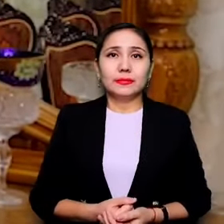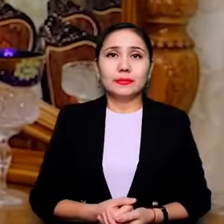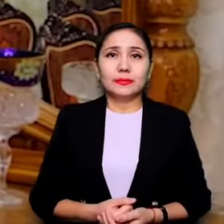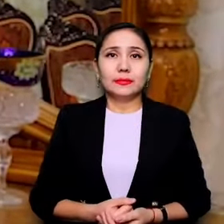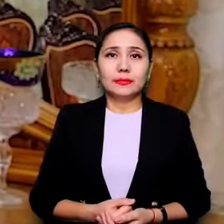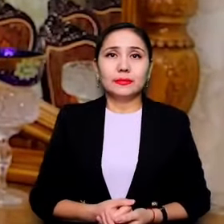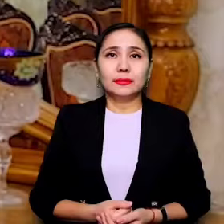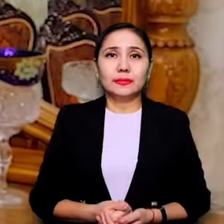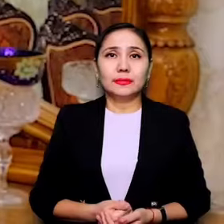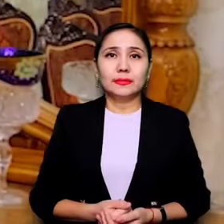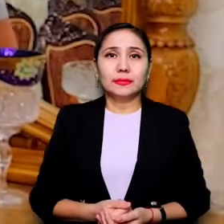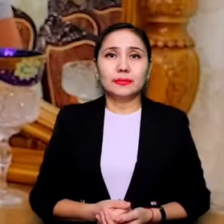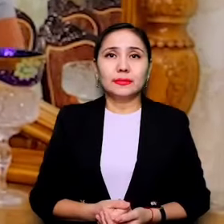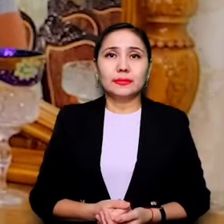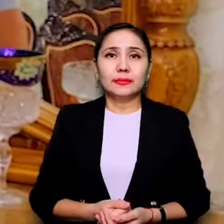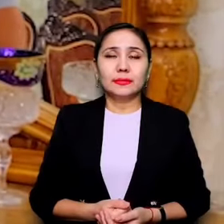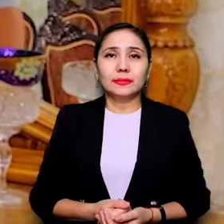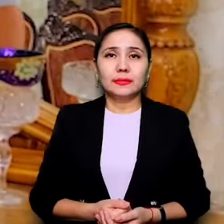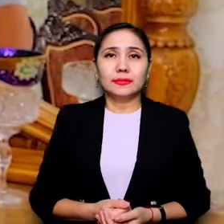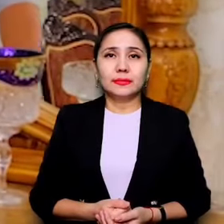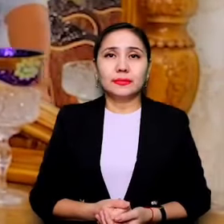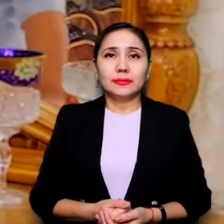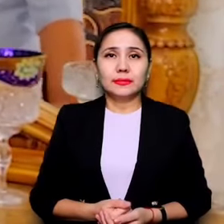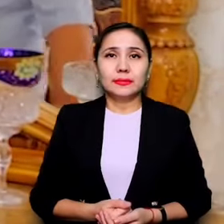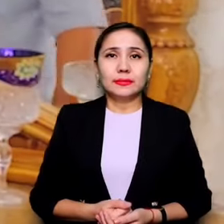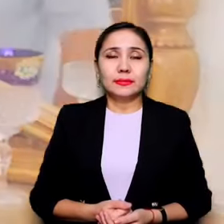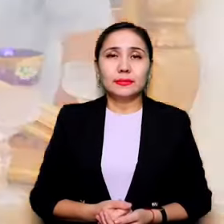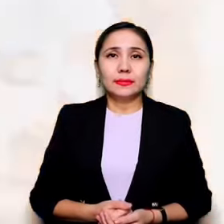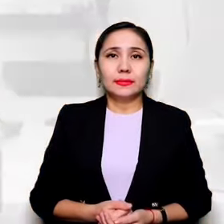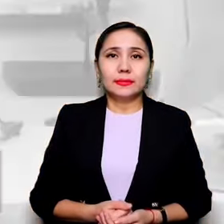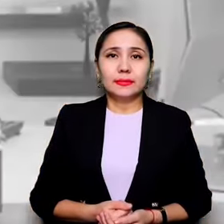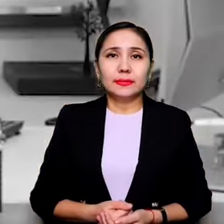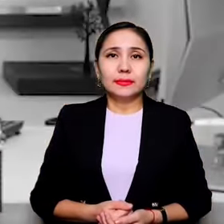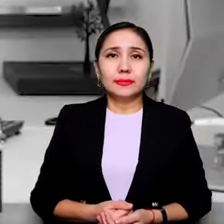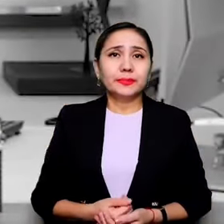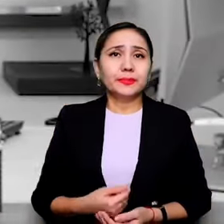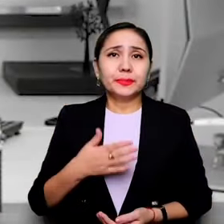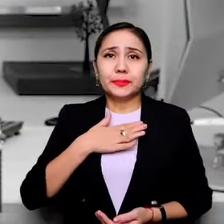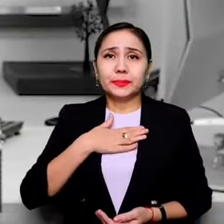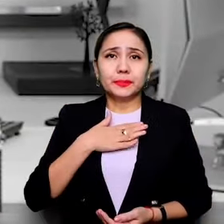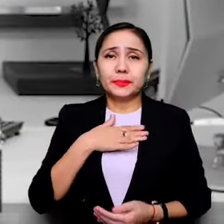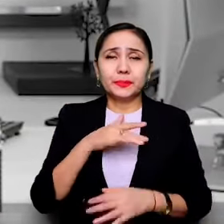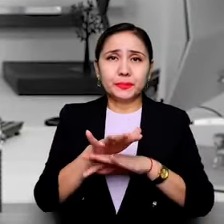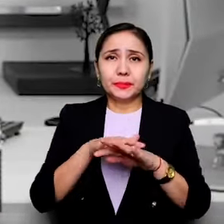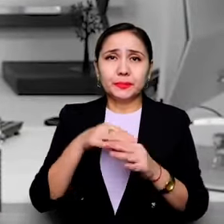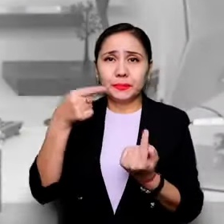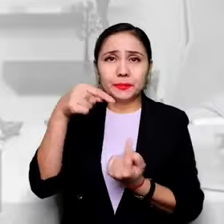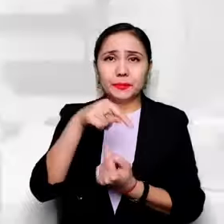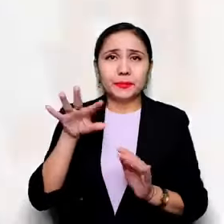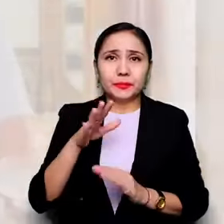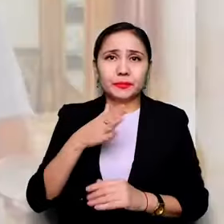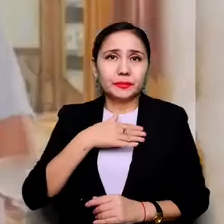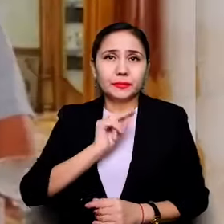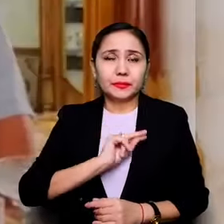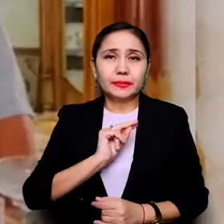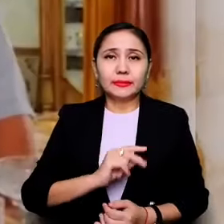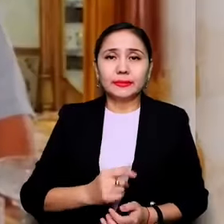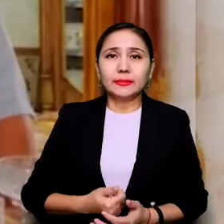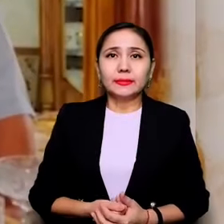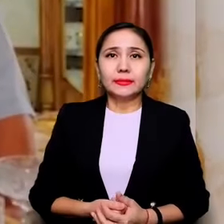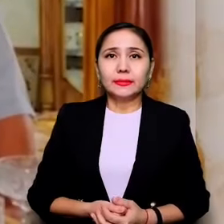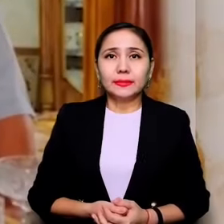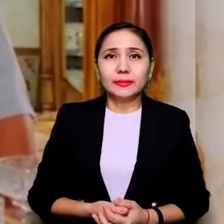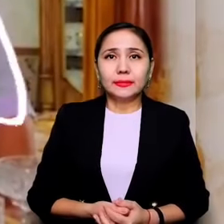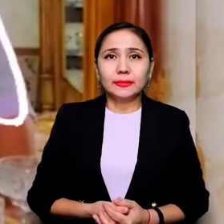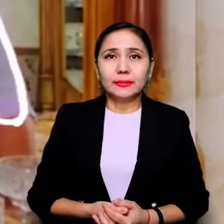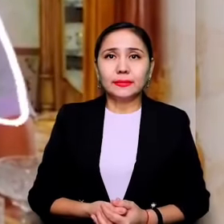Erkak u yoqdan bu yoqqa yuribdi. Ko'zguni oldida to'xtab o'ziga qaradi. Sizga uzr, to'g'ri kelmaysiz. U va uning